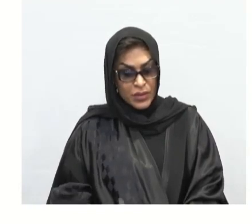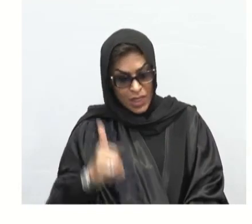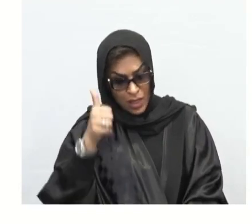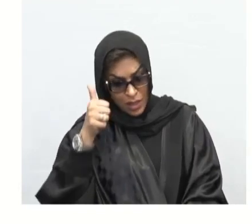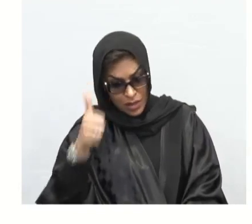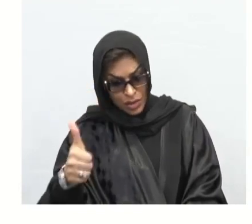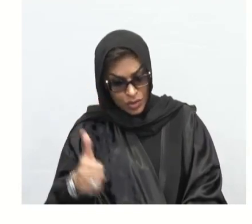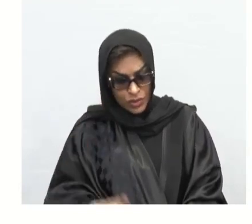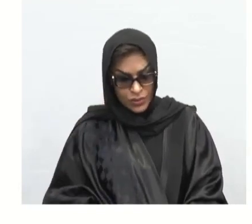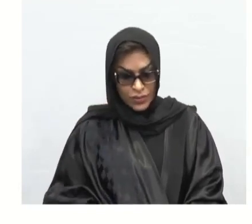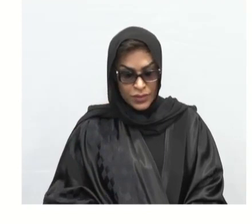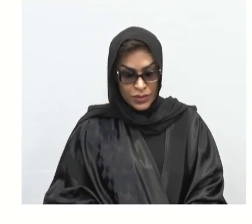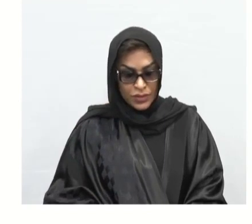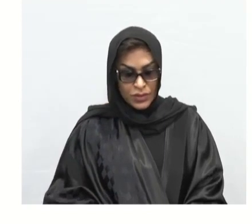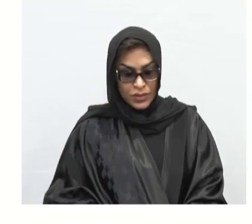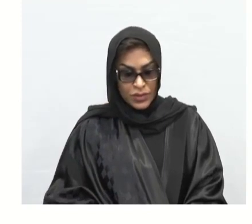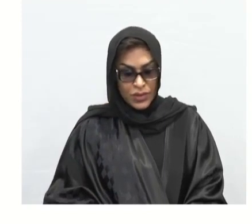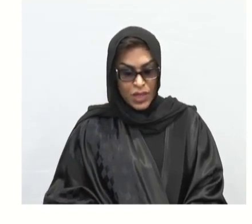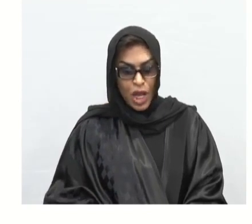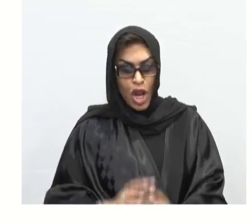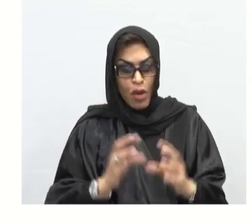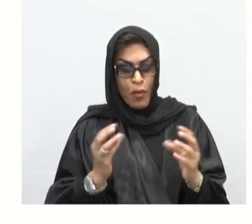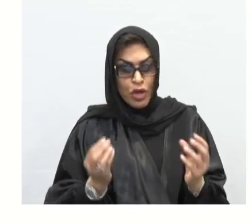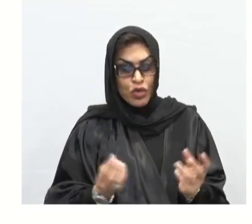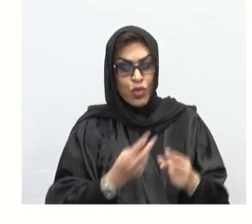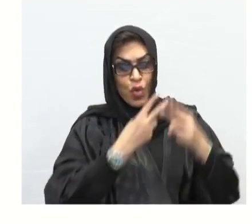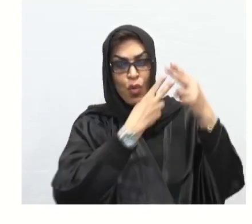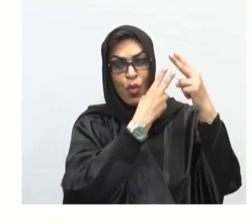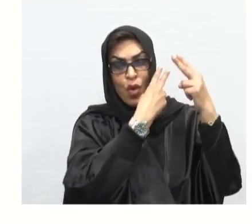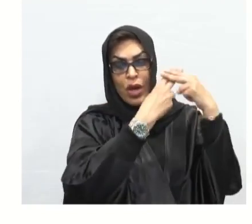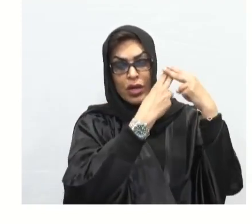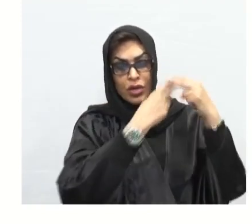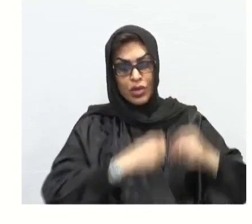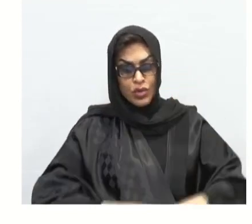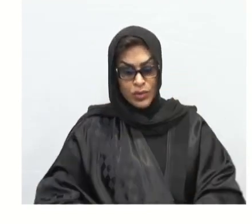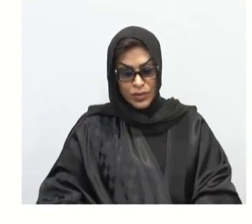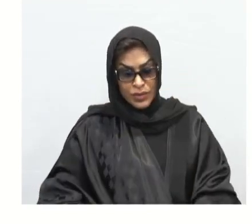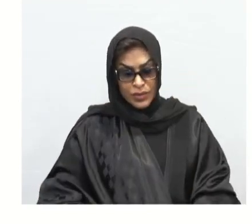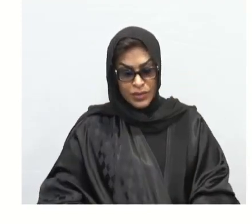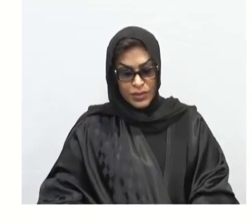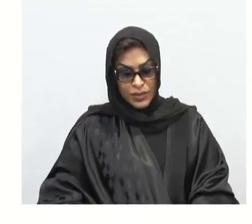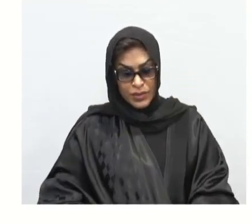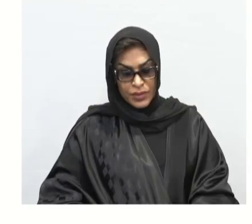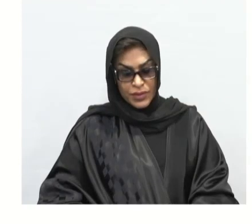احسنتم رائعون بالتاكيد اننا نسميه بالمجموعه النجميه